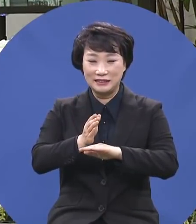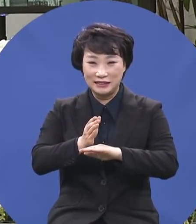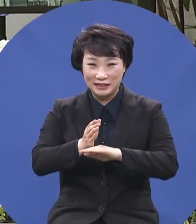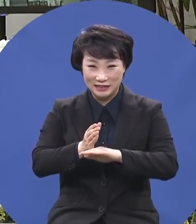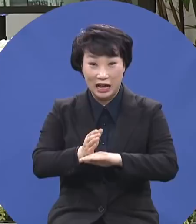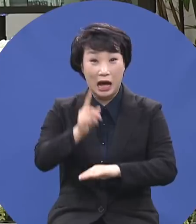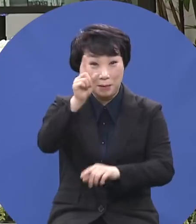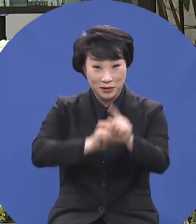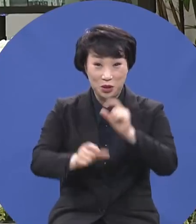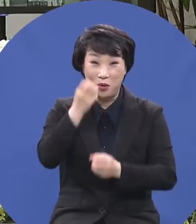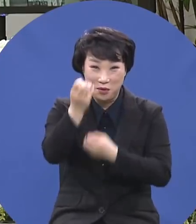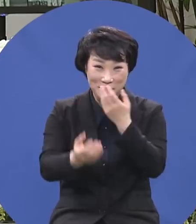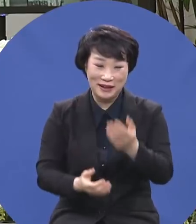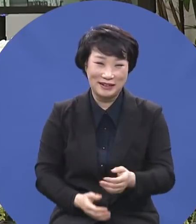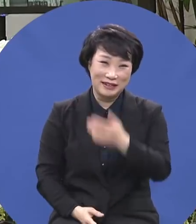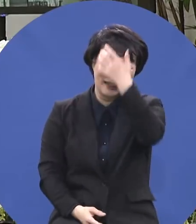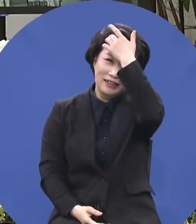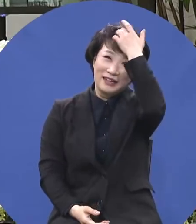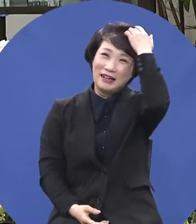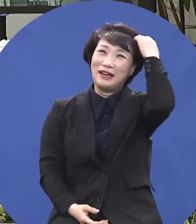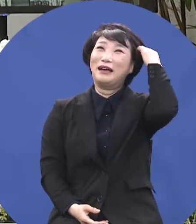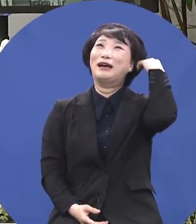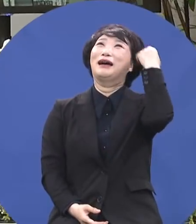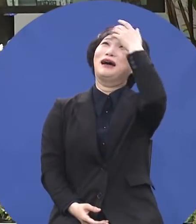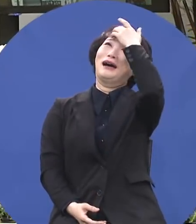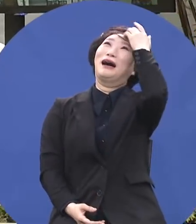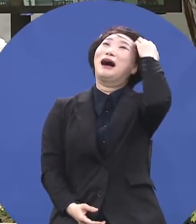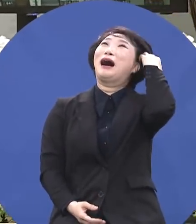감사합니다. 다시 한번 아버지,